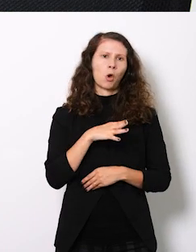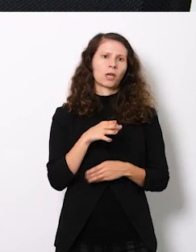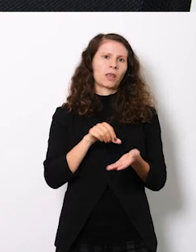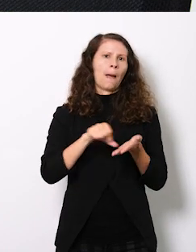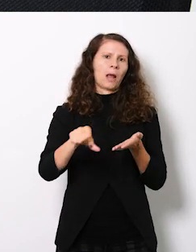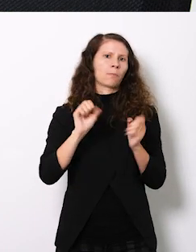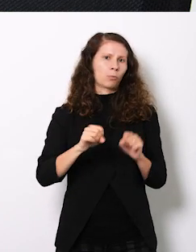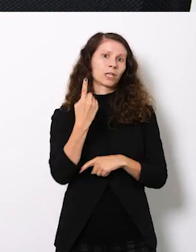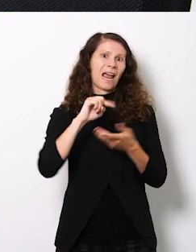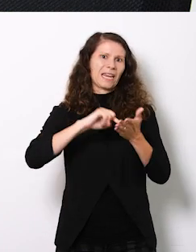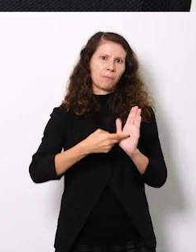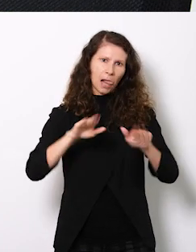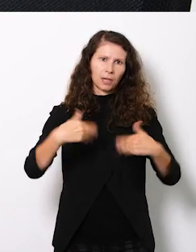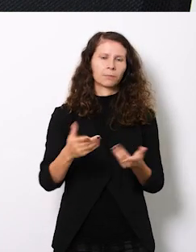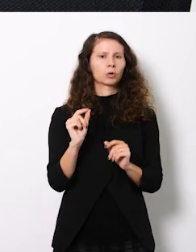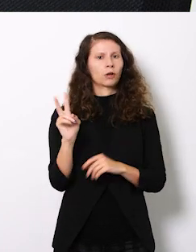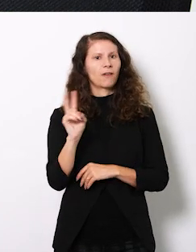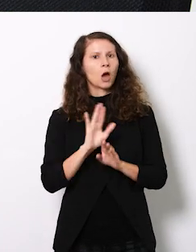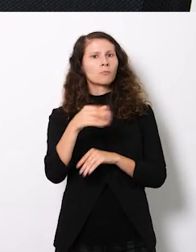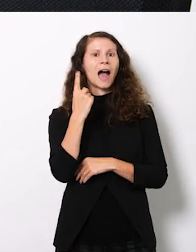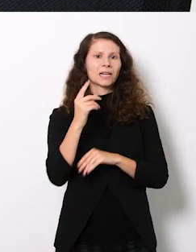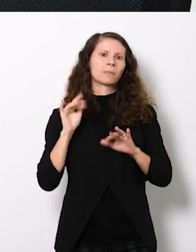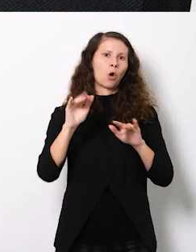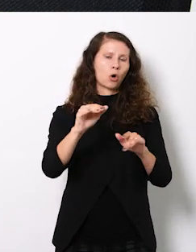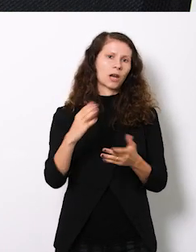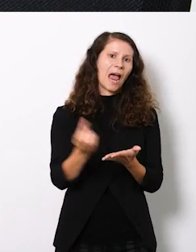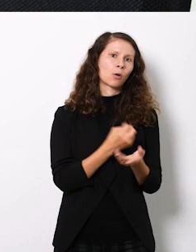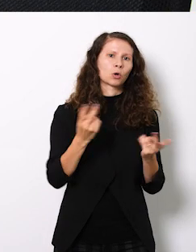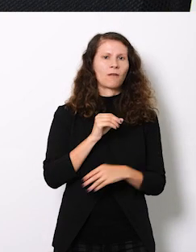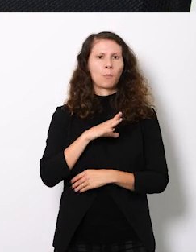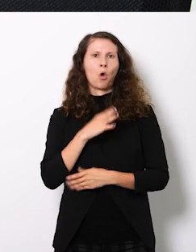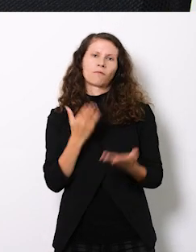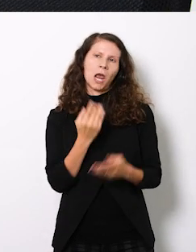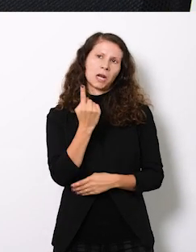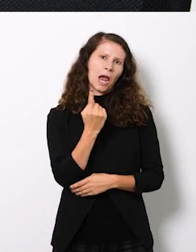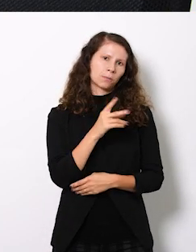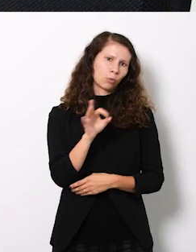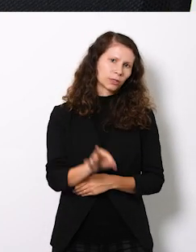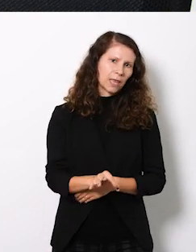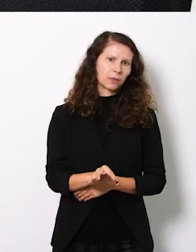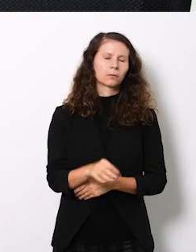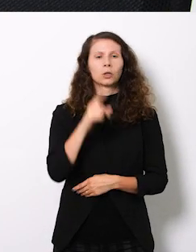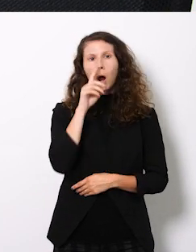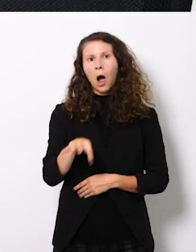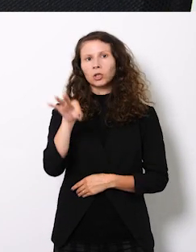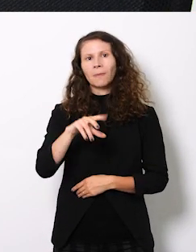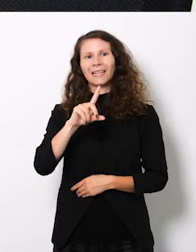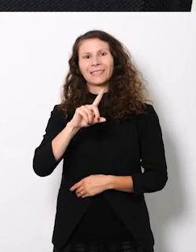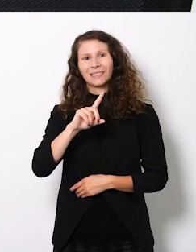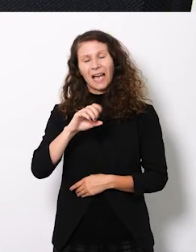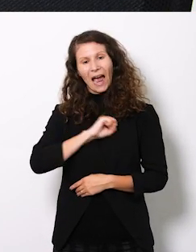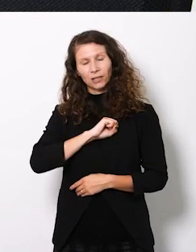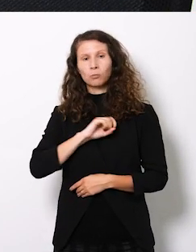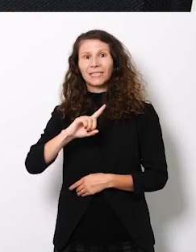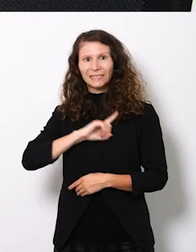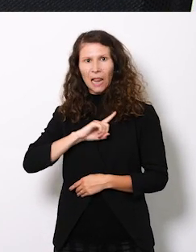Vermögensabgabe geben könnte, die alle, die über 1 Million Einkommen oder Vermögen haben, bezahlen, vielleicht 1%, ausgenommen ihres selbstbewohnten Wohneigentums.